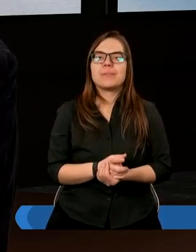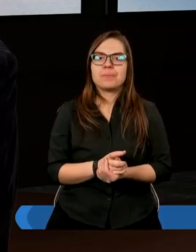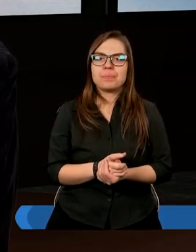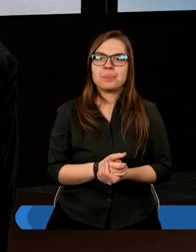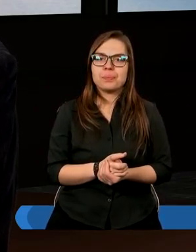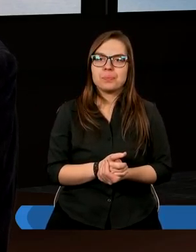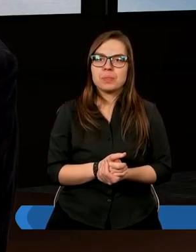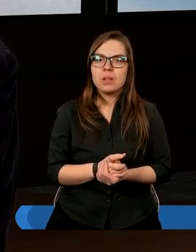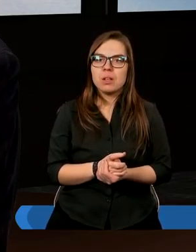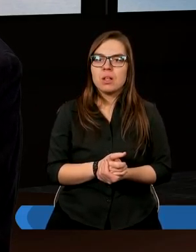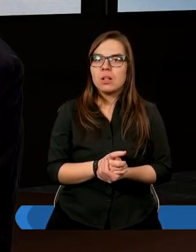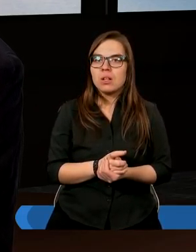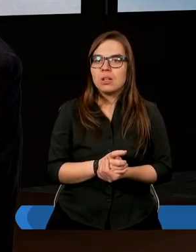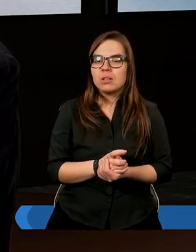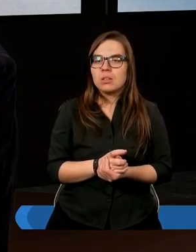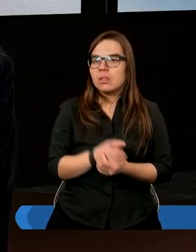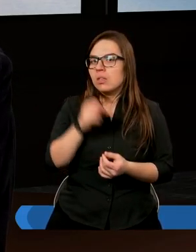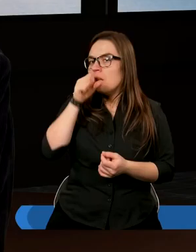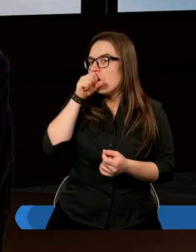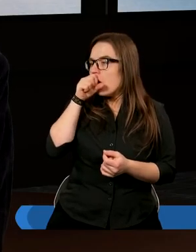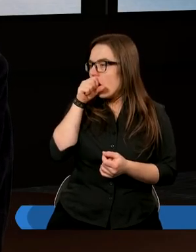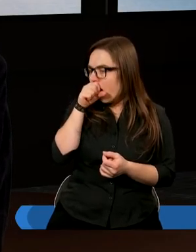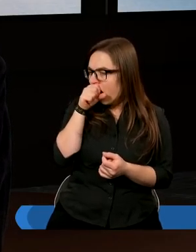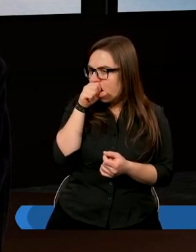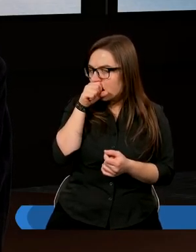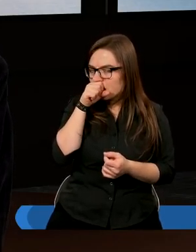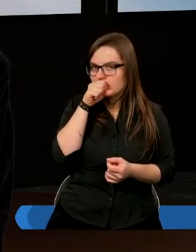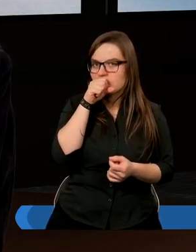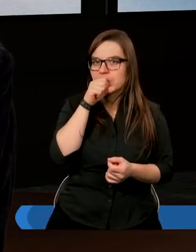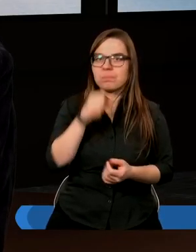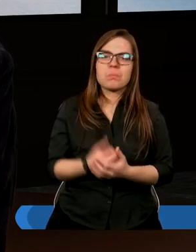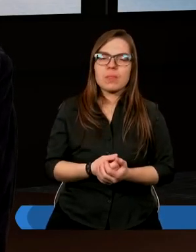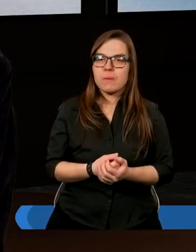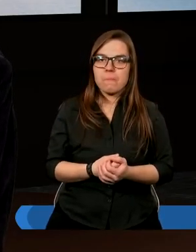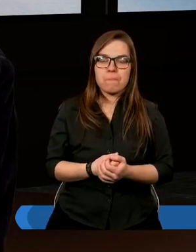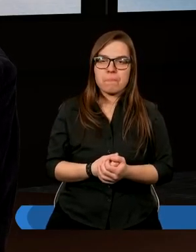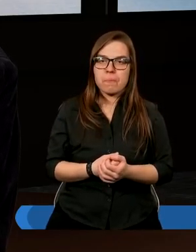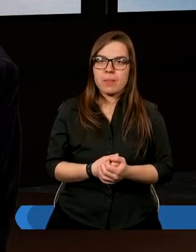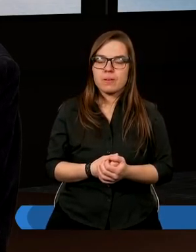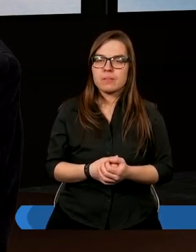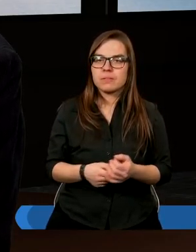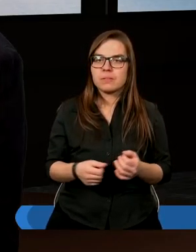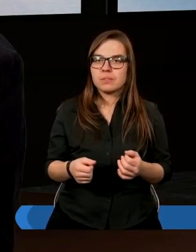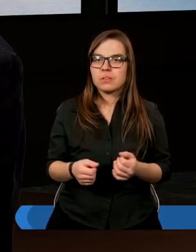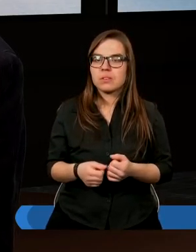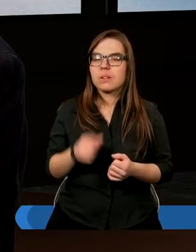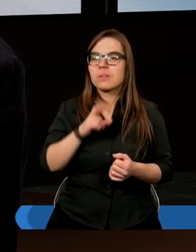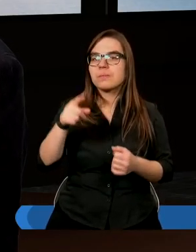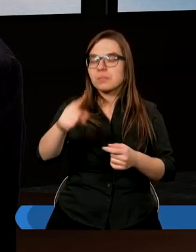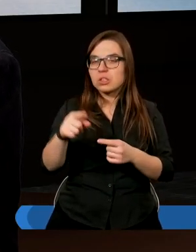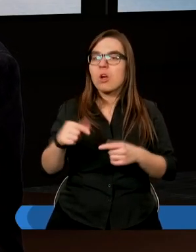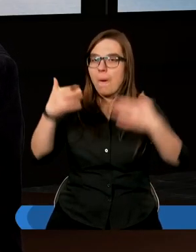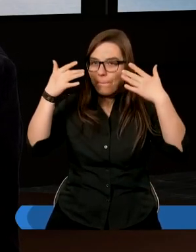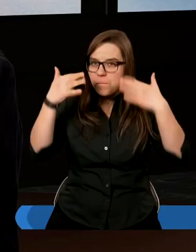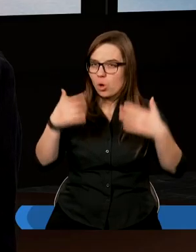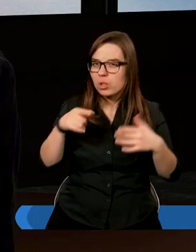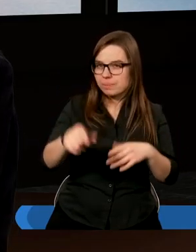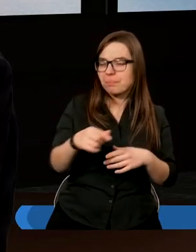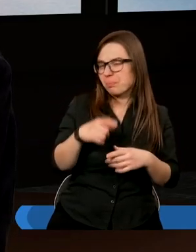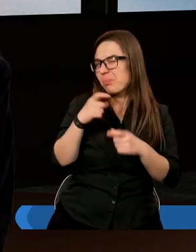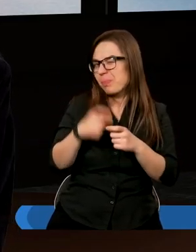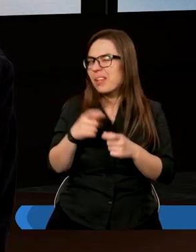Jakoś, jakoś gdy wypowiadałeś te słowa sam się zastanawiałeś czy to rozliczeń to